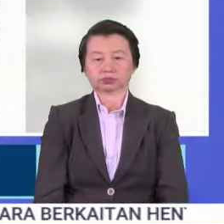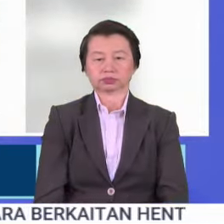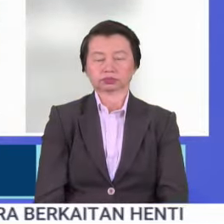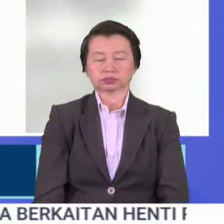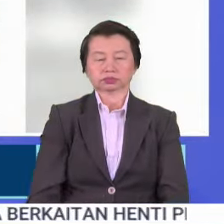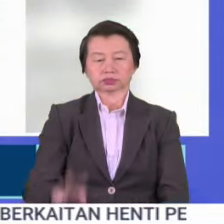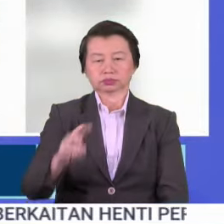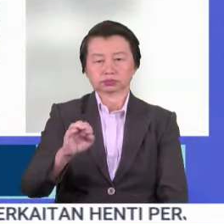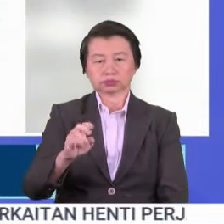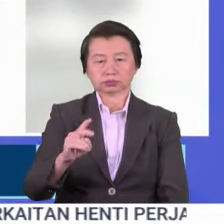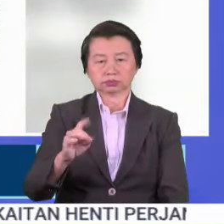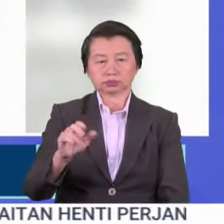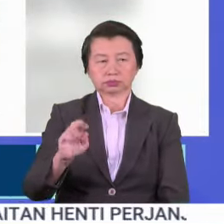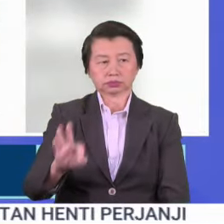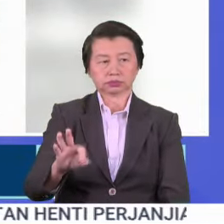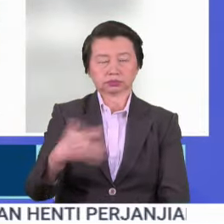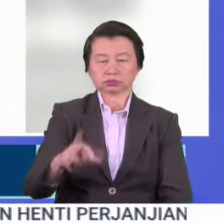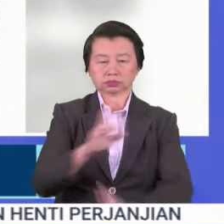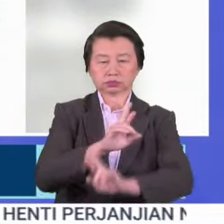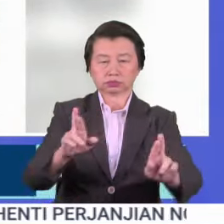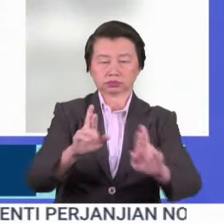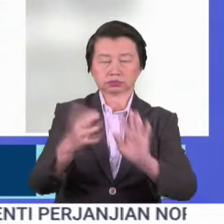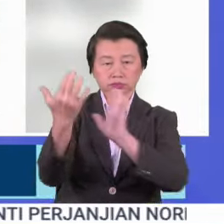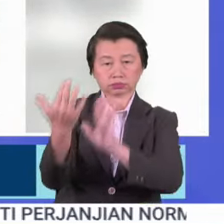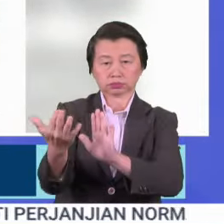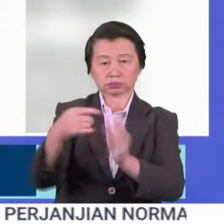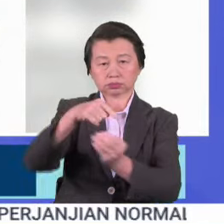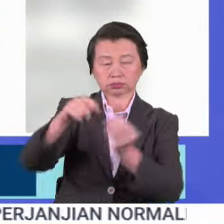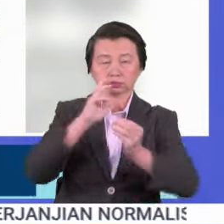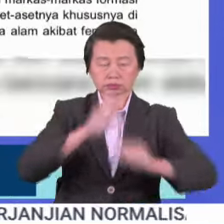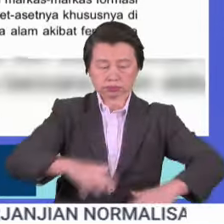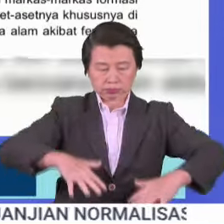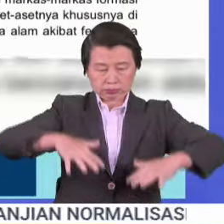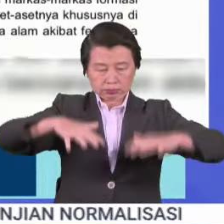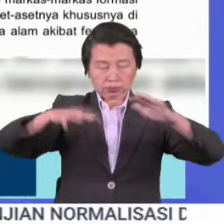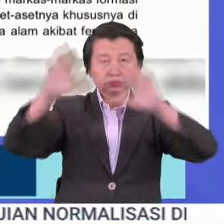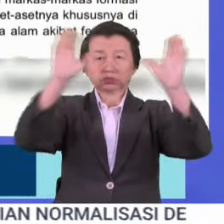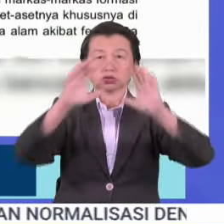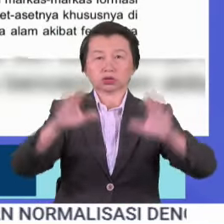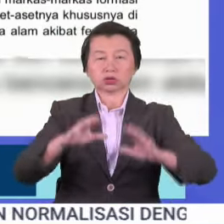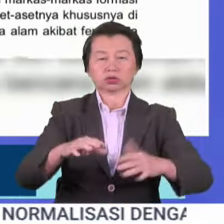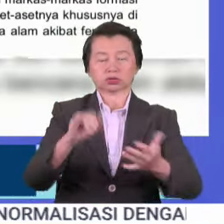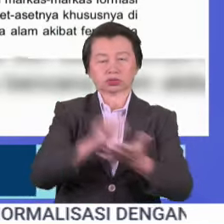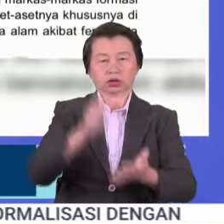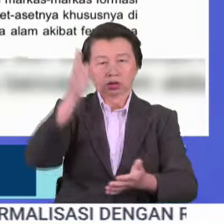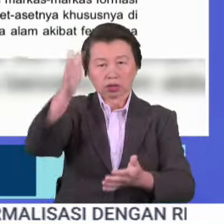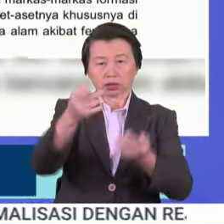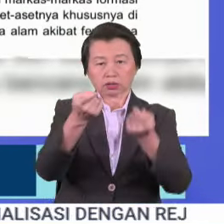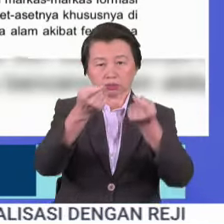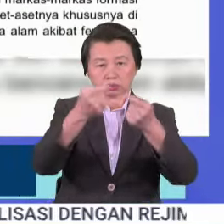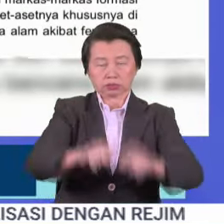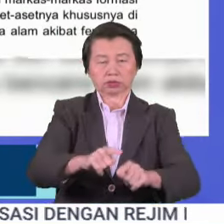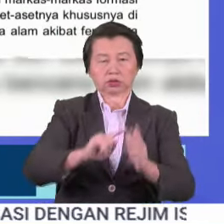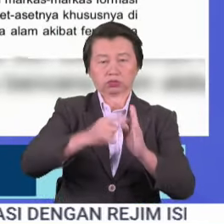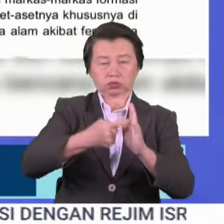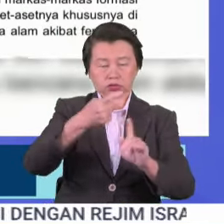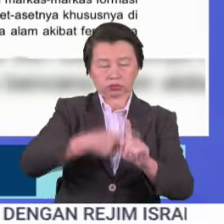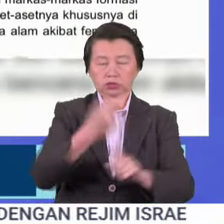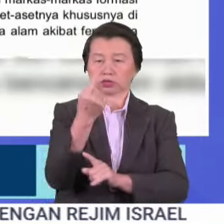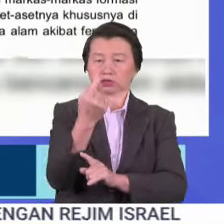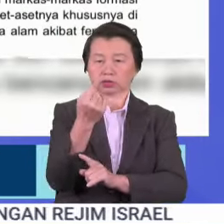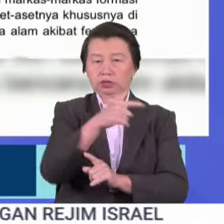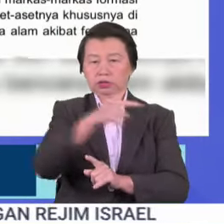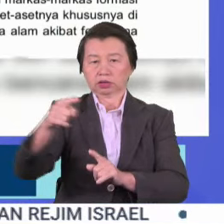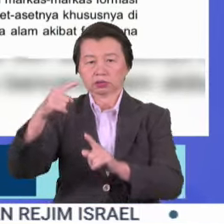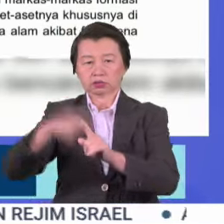MINDEF dan ATM telah membuat persiapan bagi menghadapi situasi banjir akibat cuaca monsun dijangka melanda bermula November